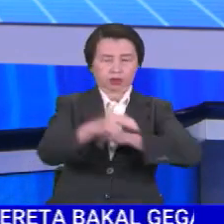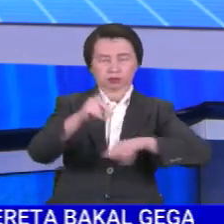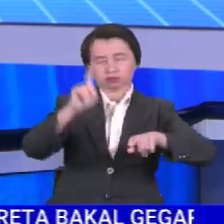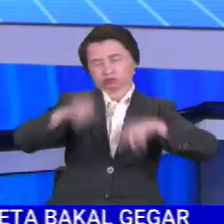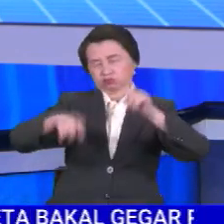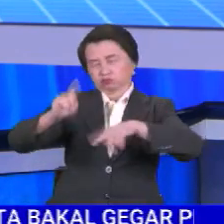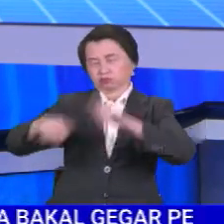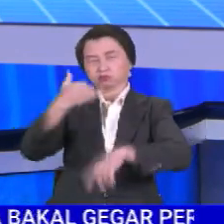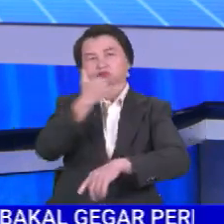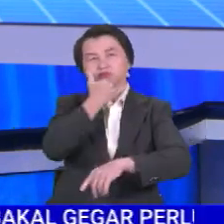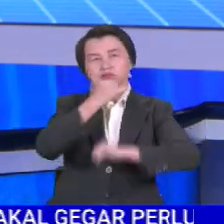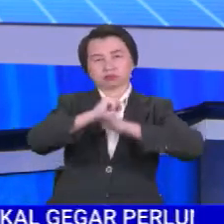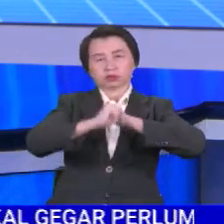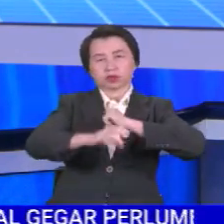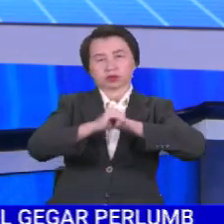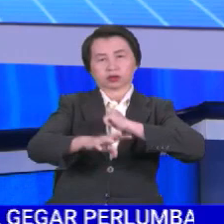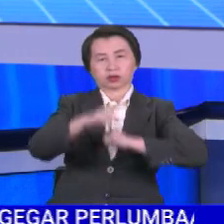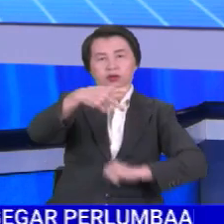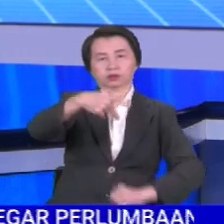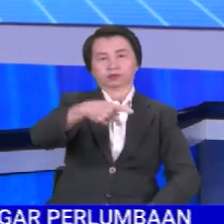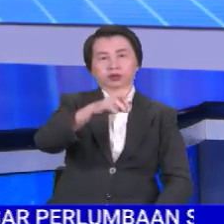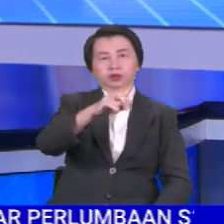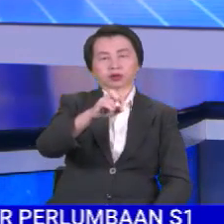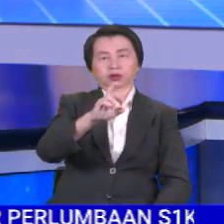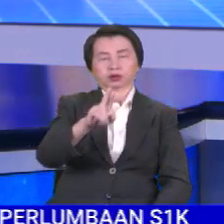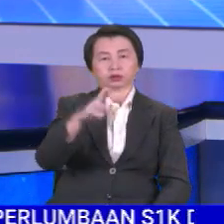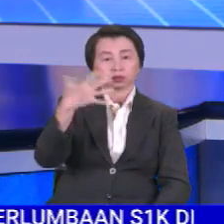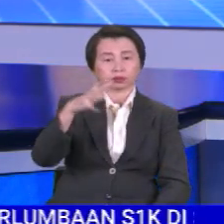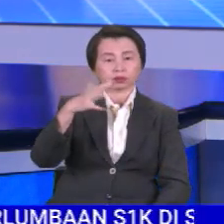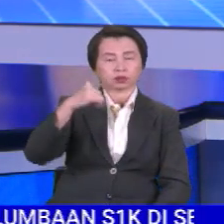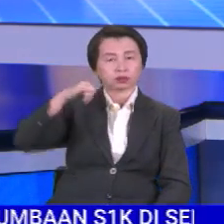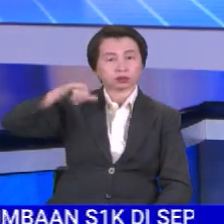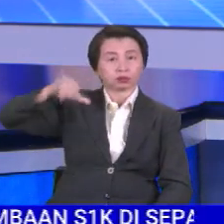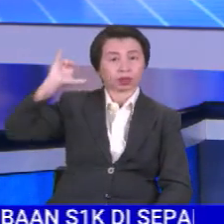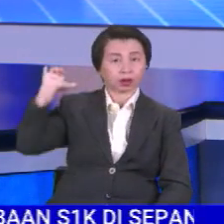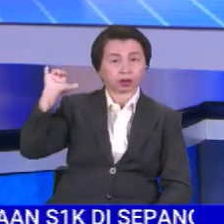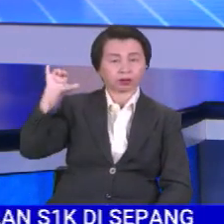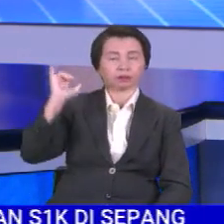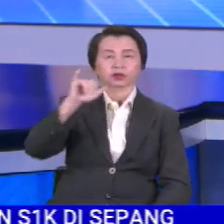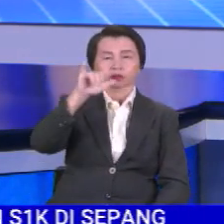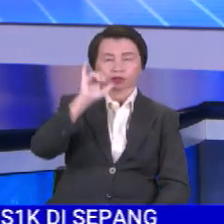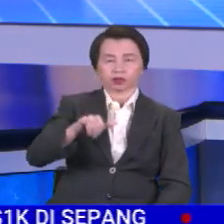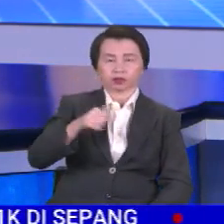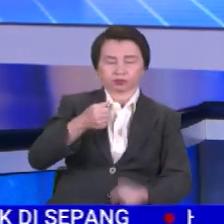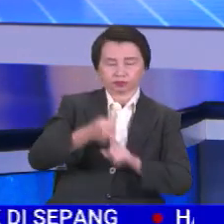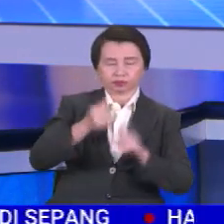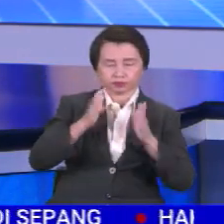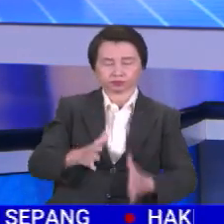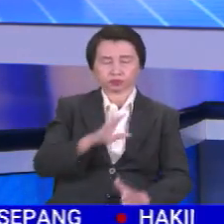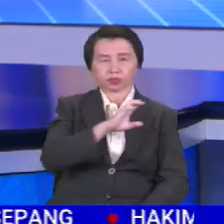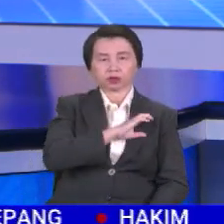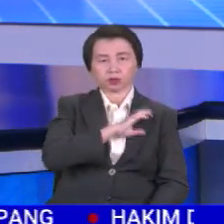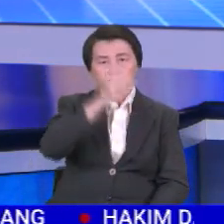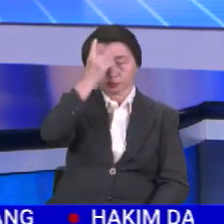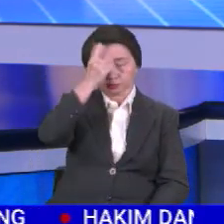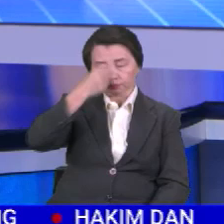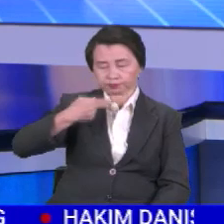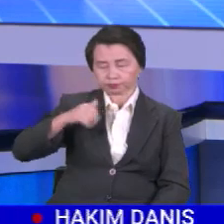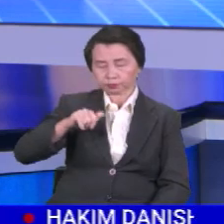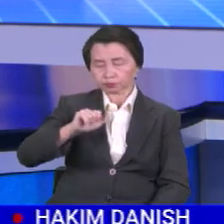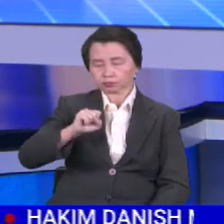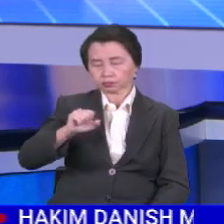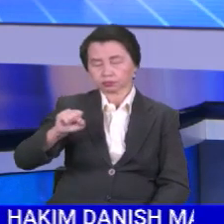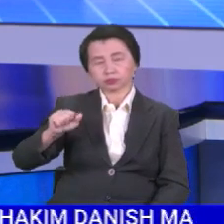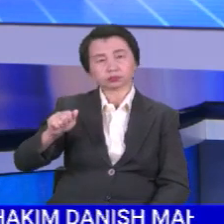pelbagai kesalahan berkaitan kempen PRU15 setakat semalam. Ya, pengarah operasi PRU15 PDRM, Datuk Sri Hazani